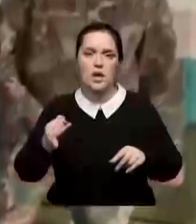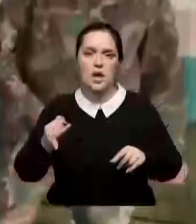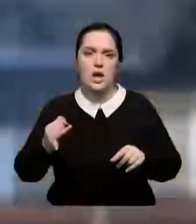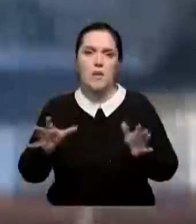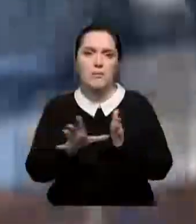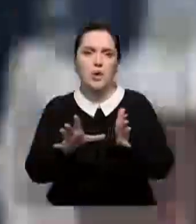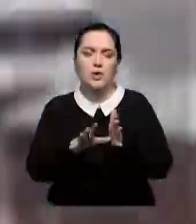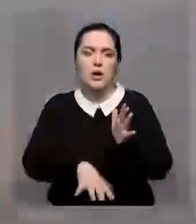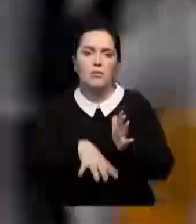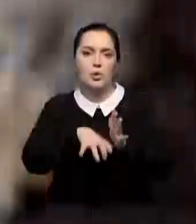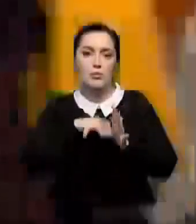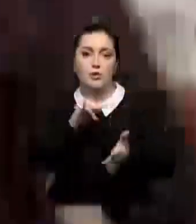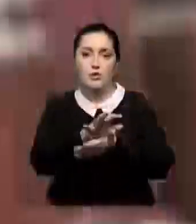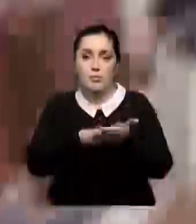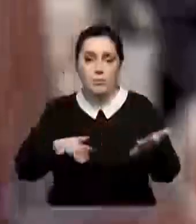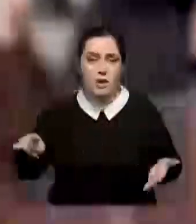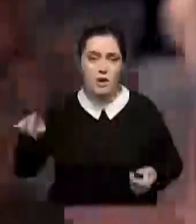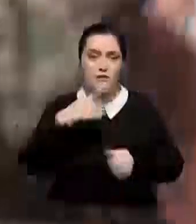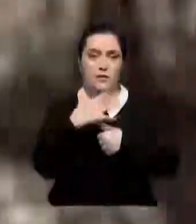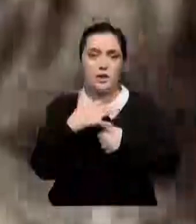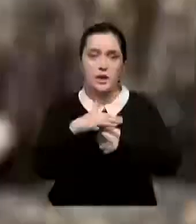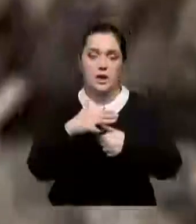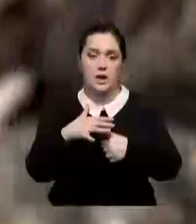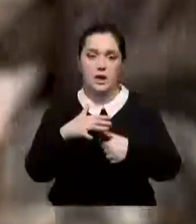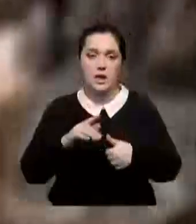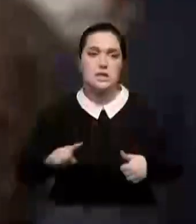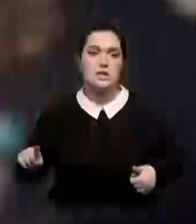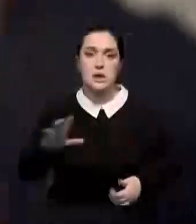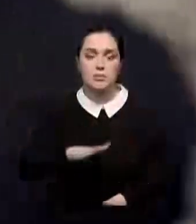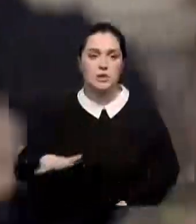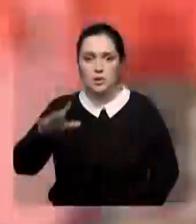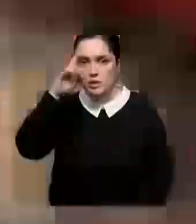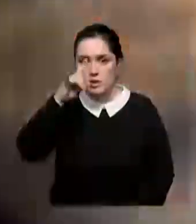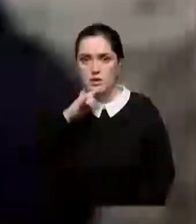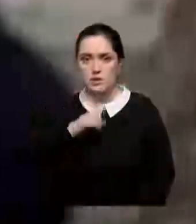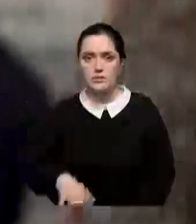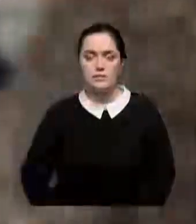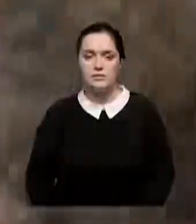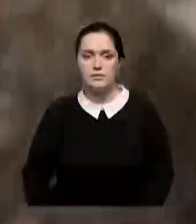мотопомпы. Кроме того, продолжаются облеты на вертолетах в западных регионах Казахстана.